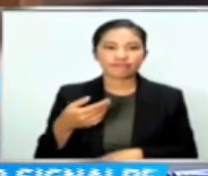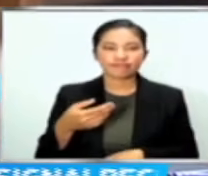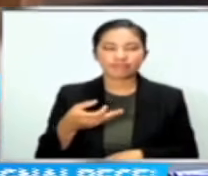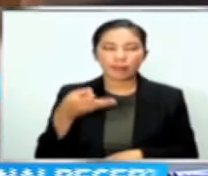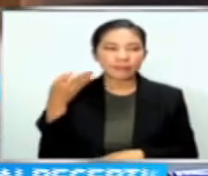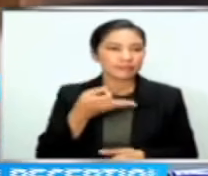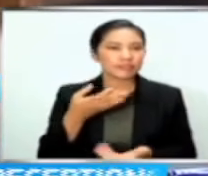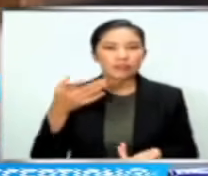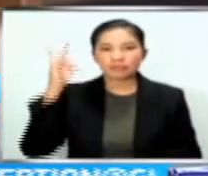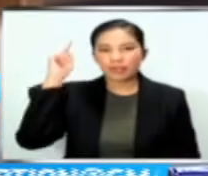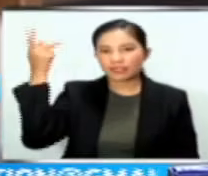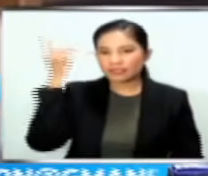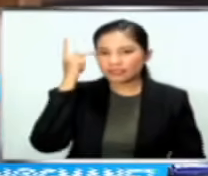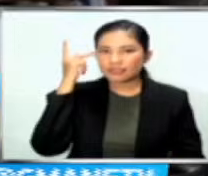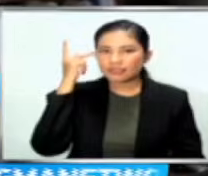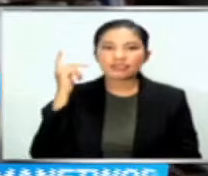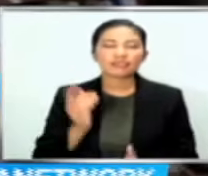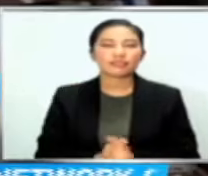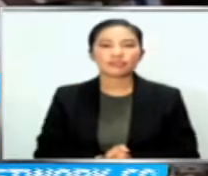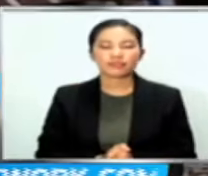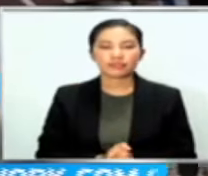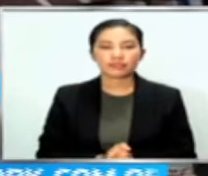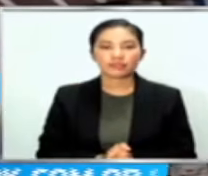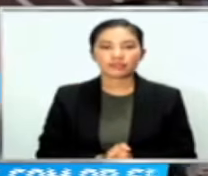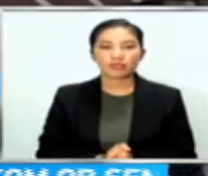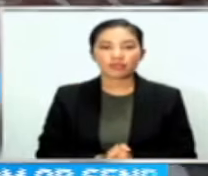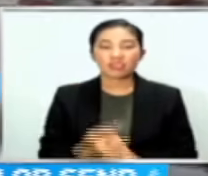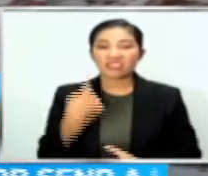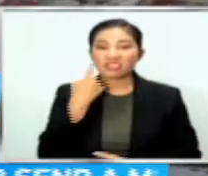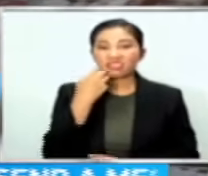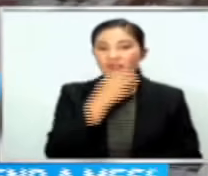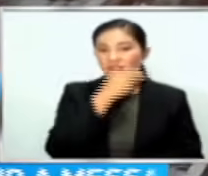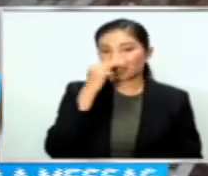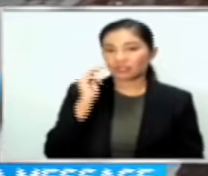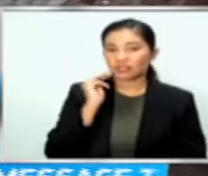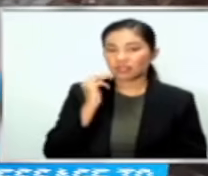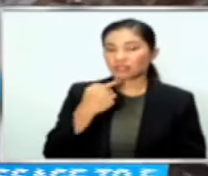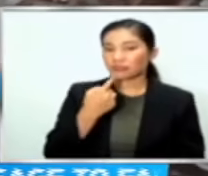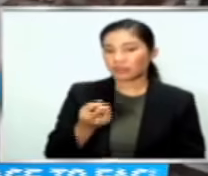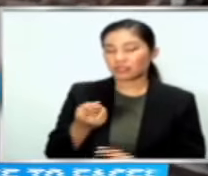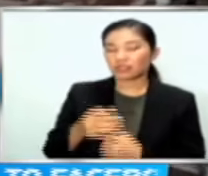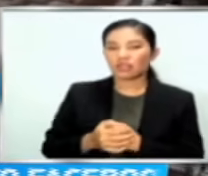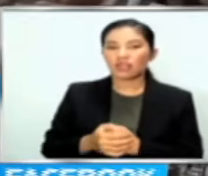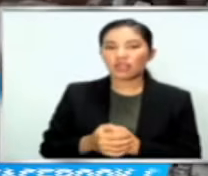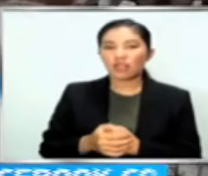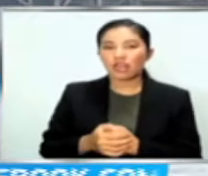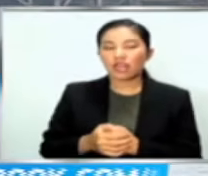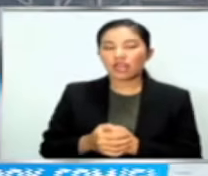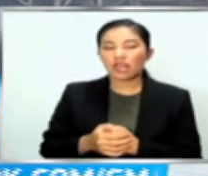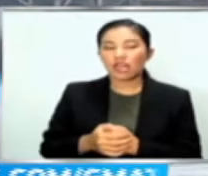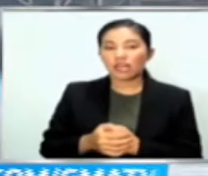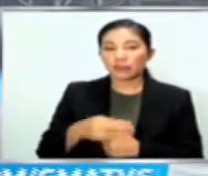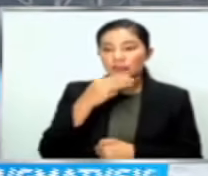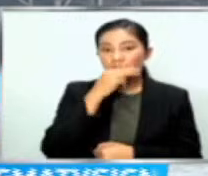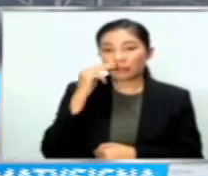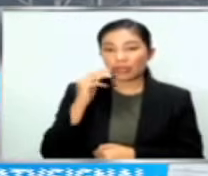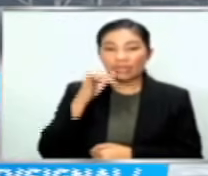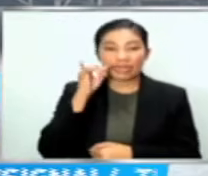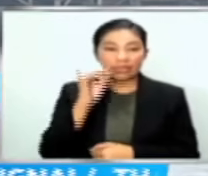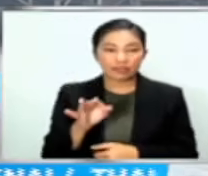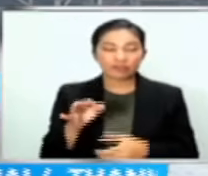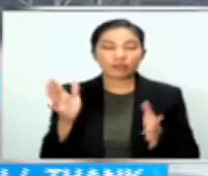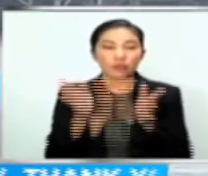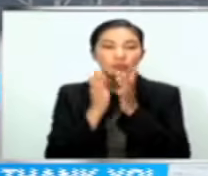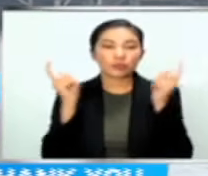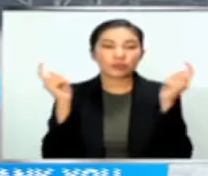sinabi ni Pacquiao sa isang panayam kamakailan na kung mahalal siya Pangulo, wala raw makikitang squatter kahit saan dahil sisiguruhin daw